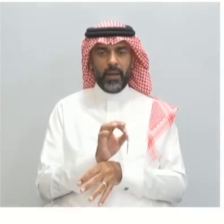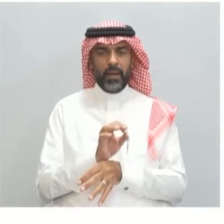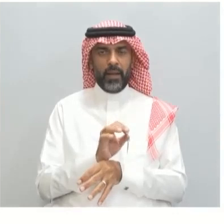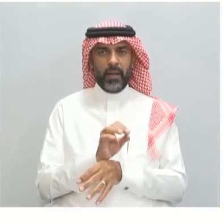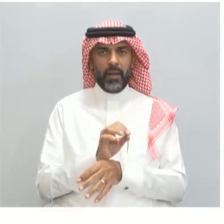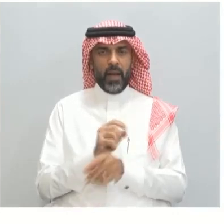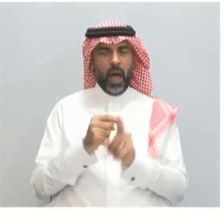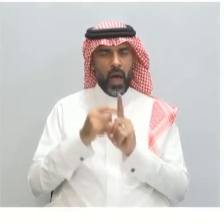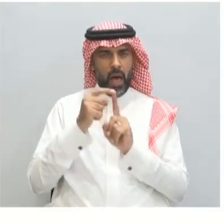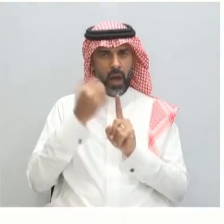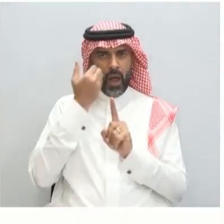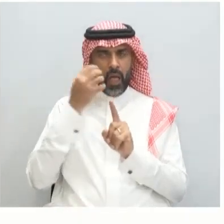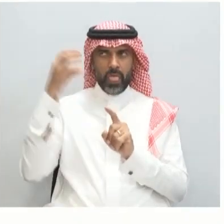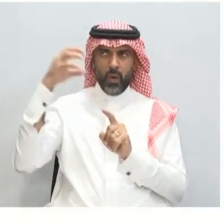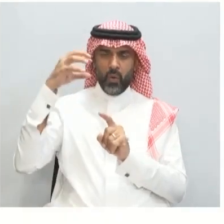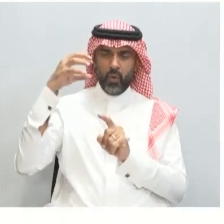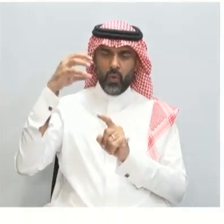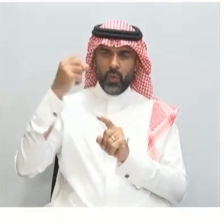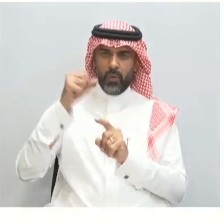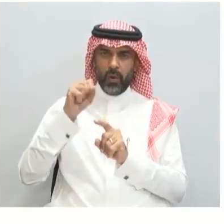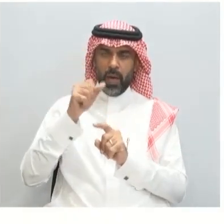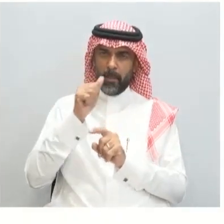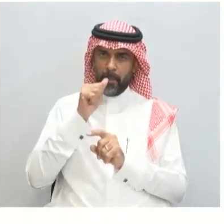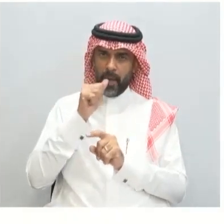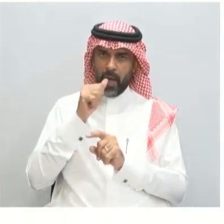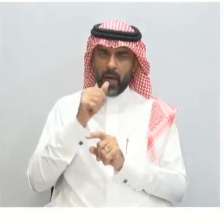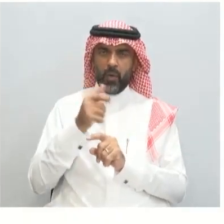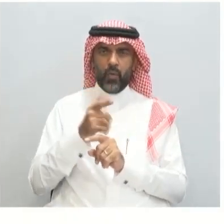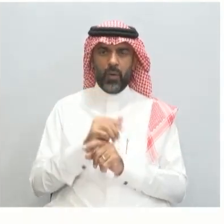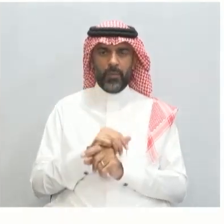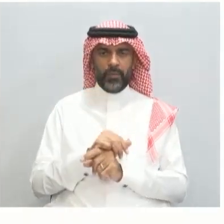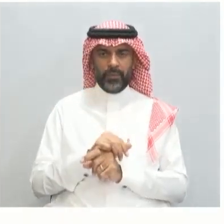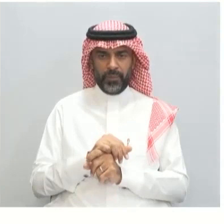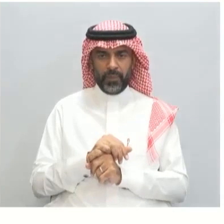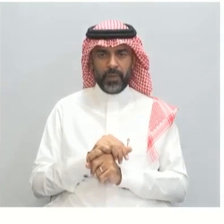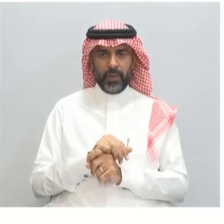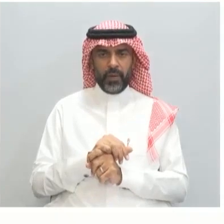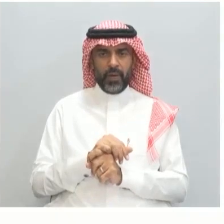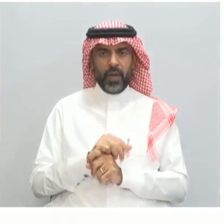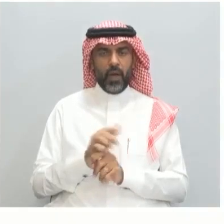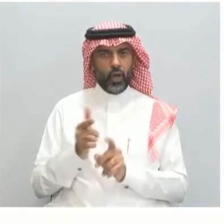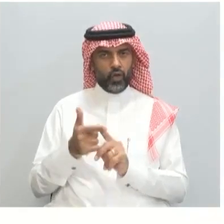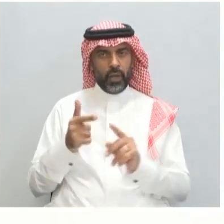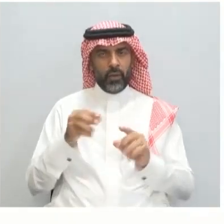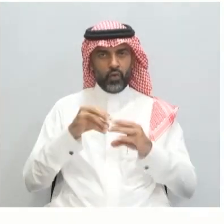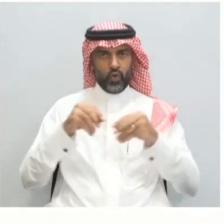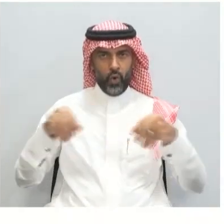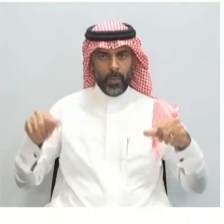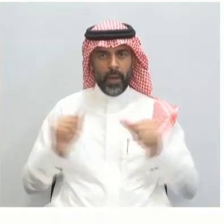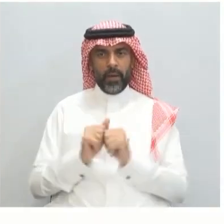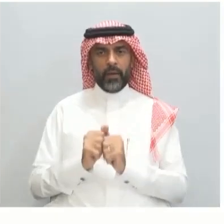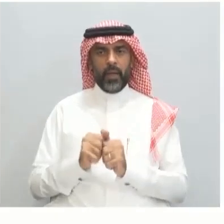ك الحراره الضوء ايضا الماء وندرته سواء كانت ندرته وكثافته التربه